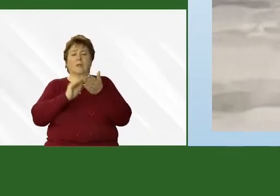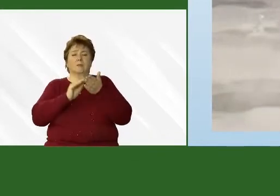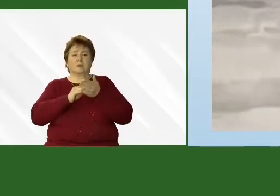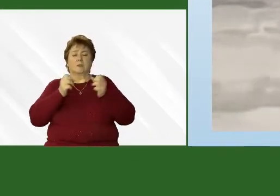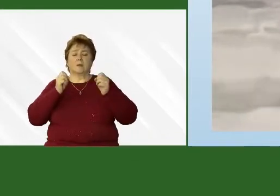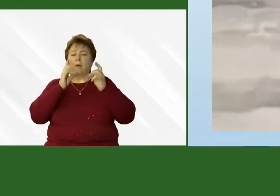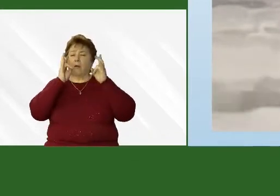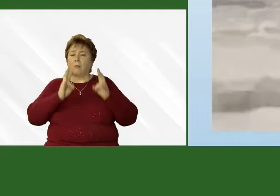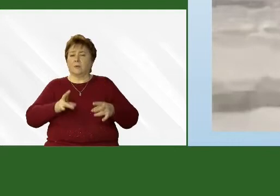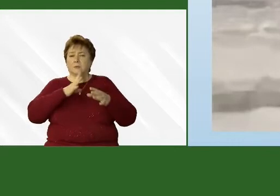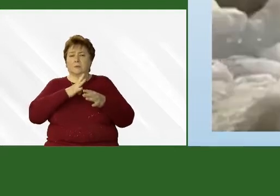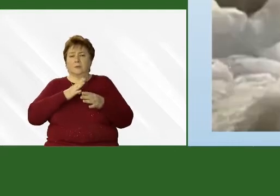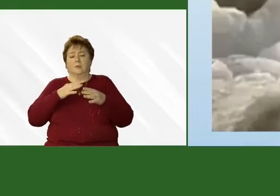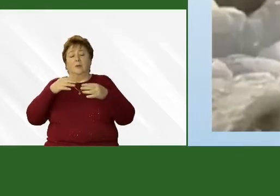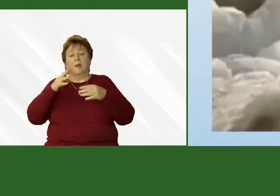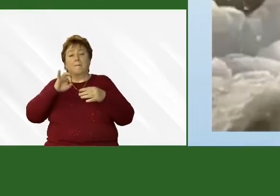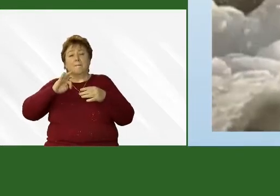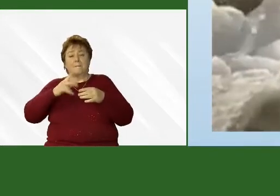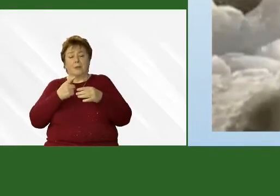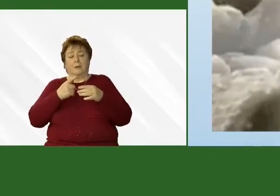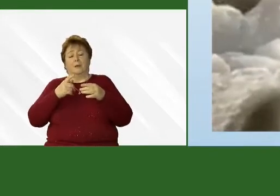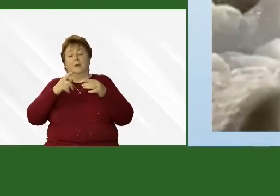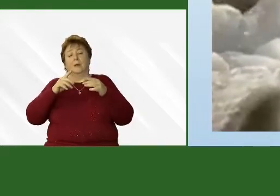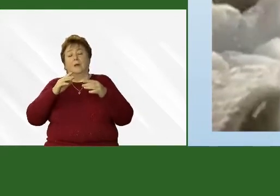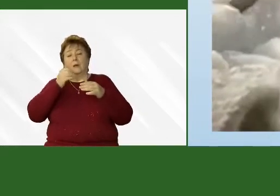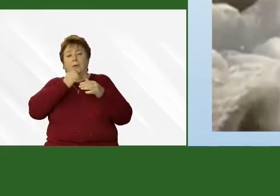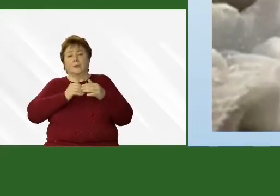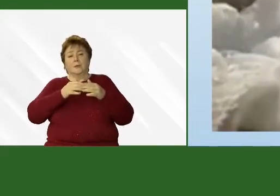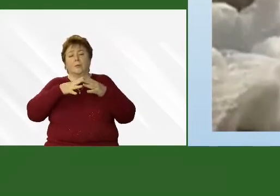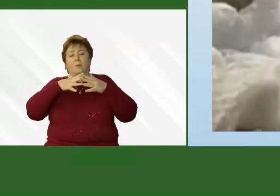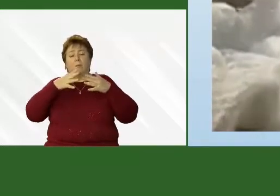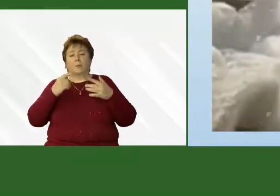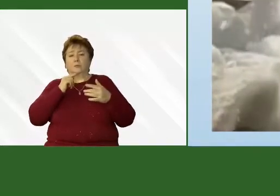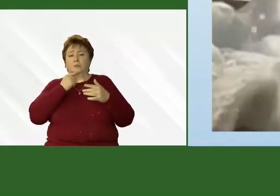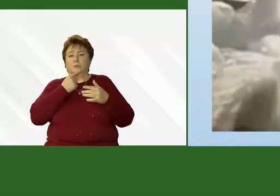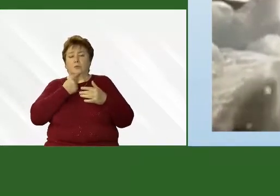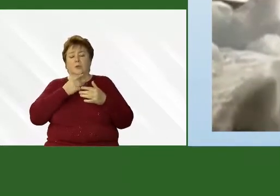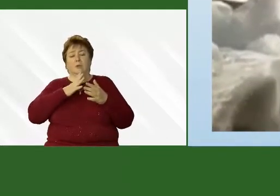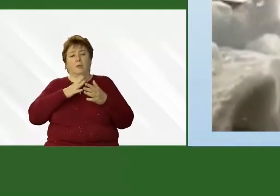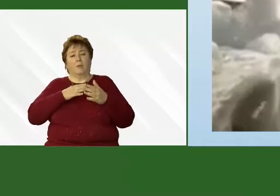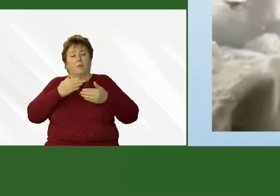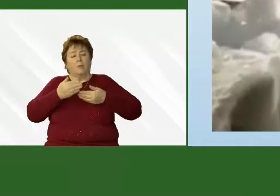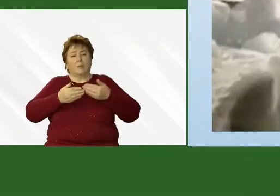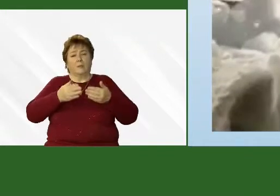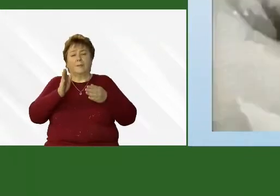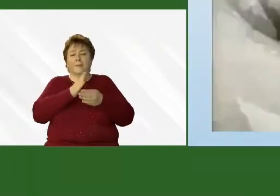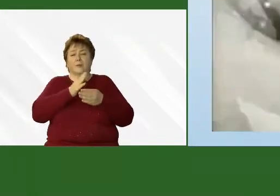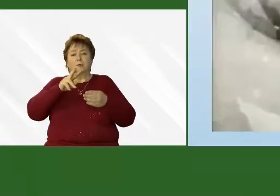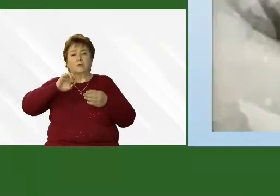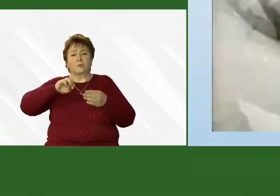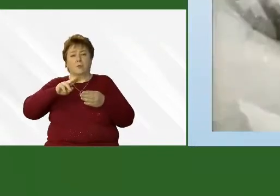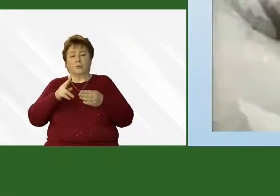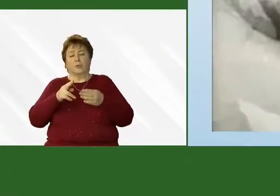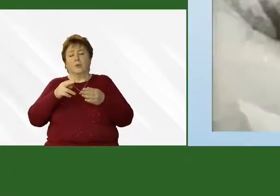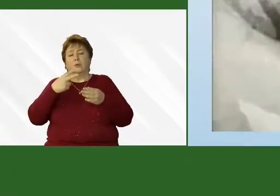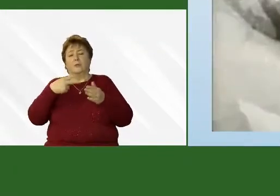постоянно грозила опасность наскочить на мель. С каждой мили к югу становилось все труднее пробираться меж льдов.